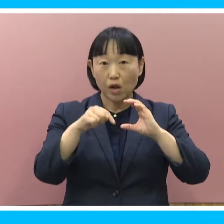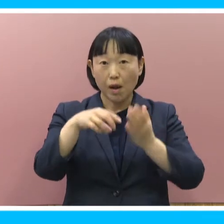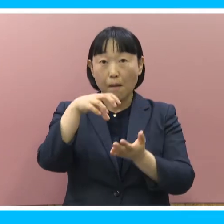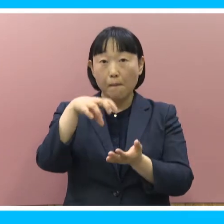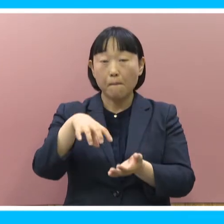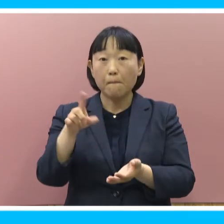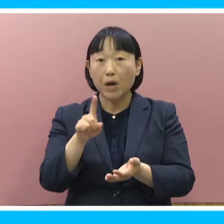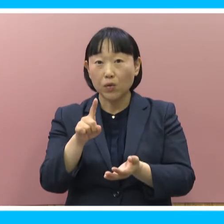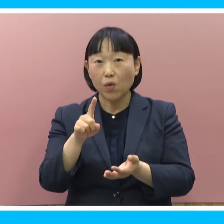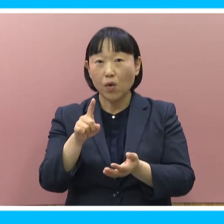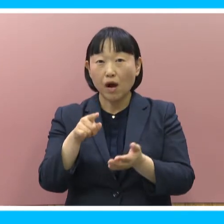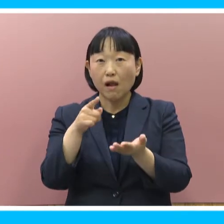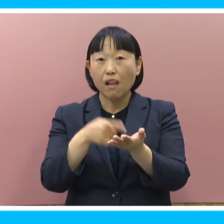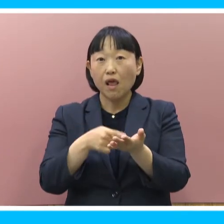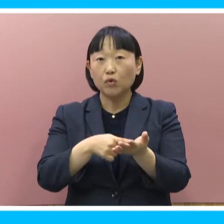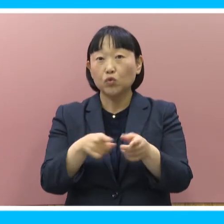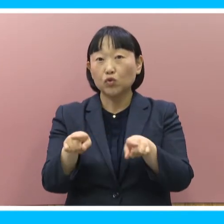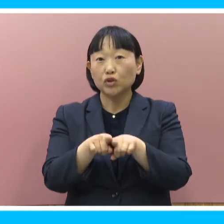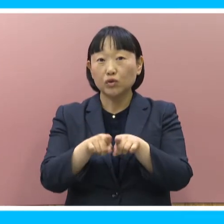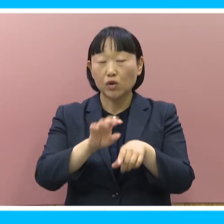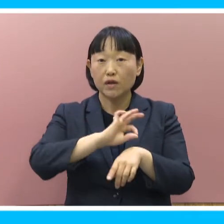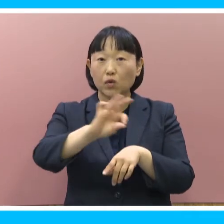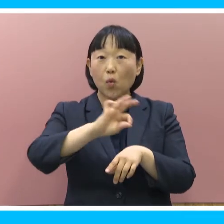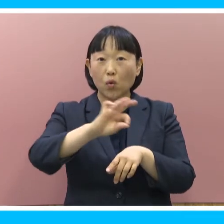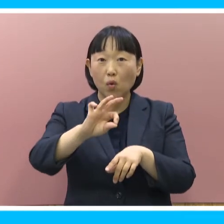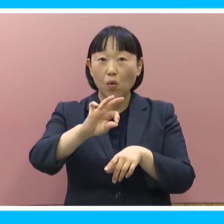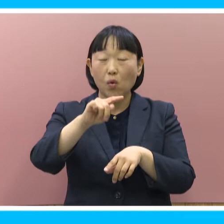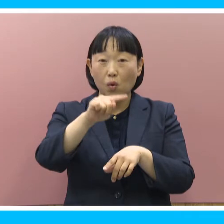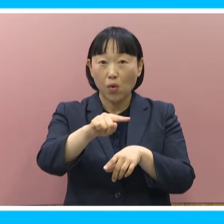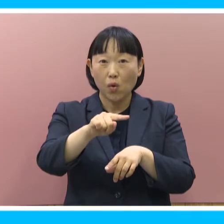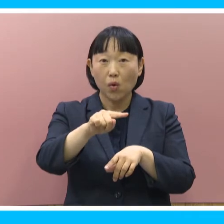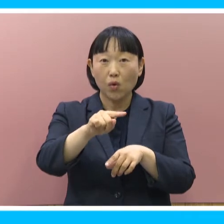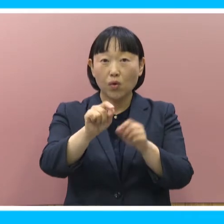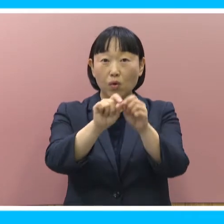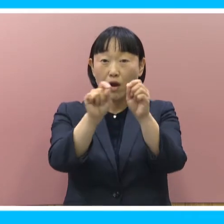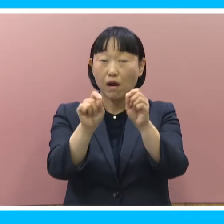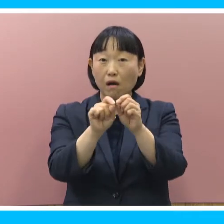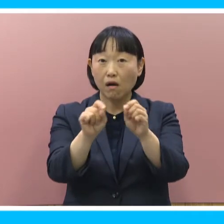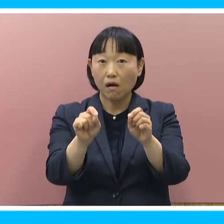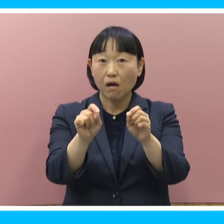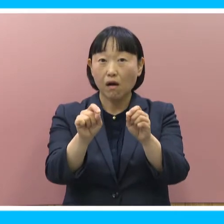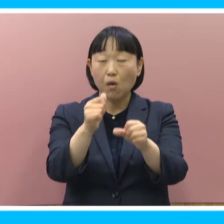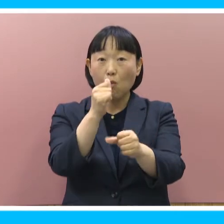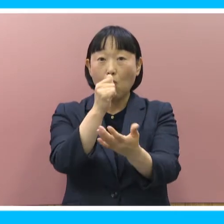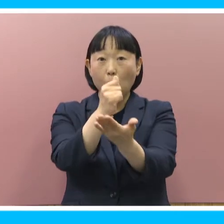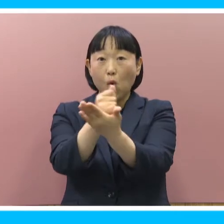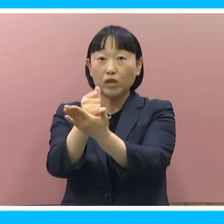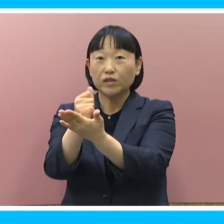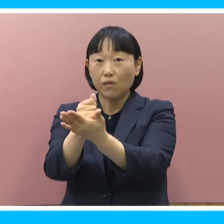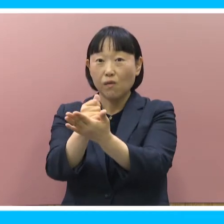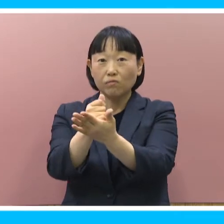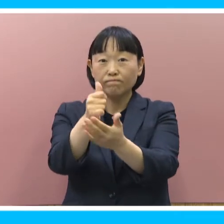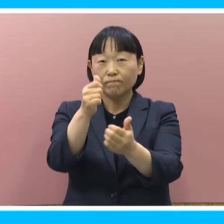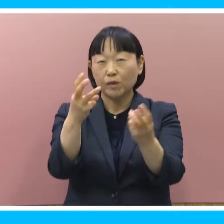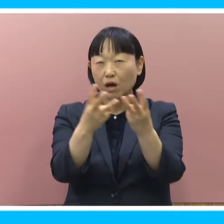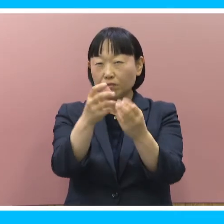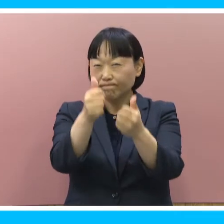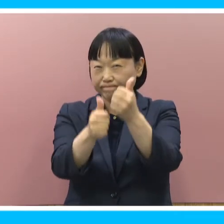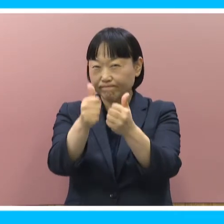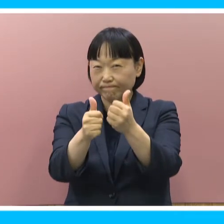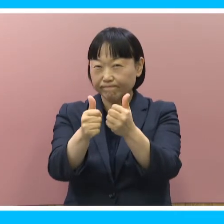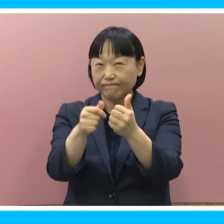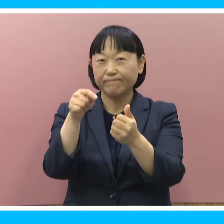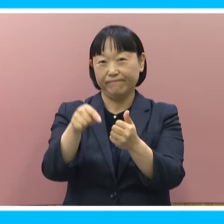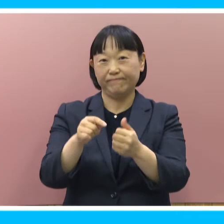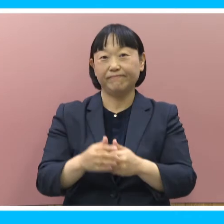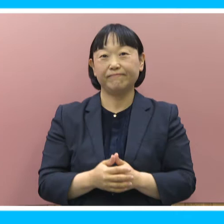所やレビューとともに投稿し、その投稿数に応じて付与されるポイントの数を競